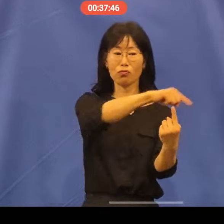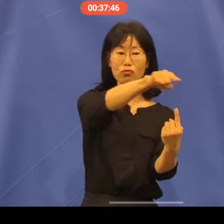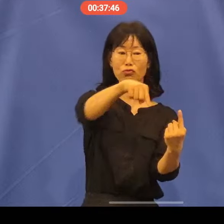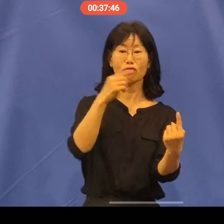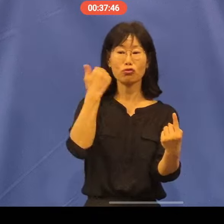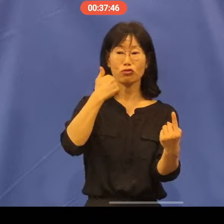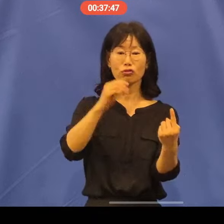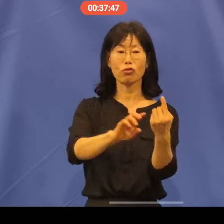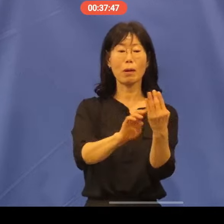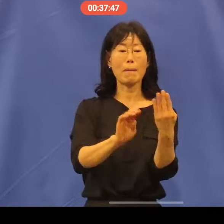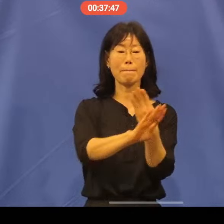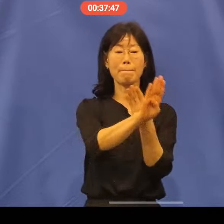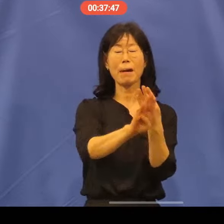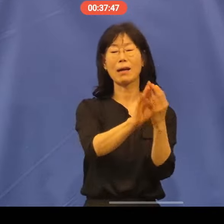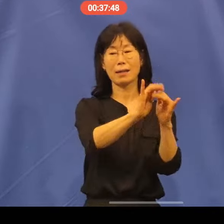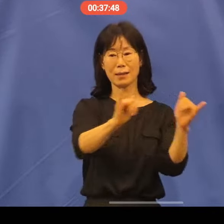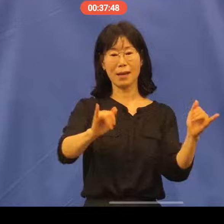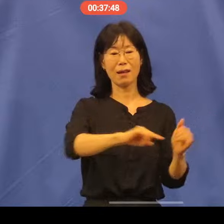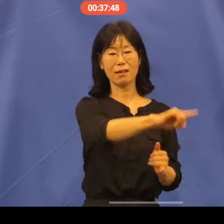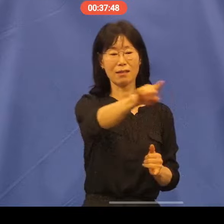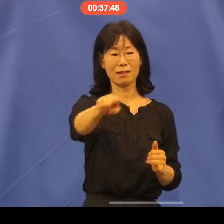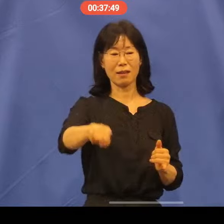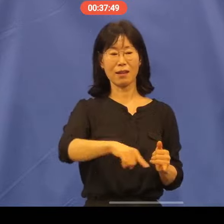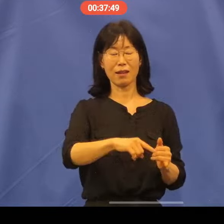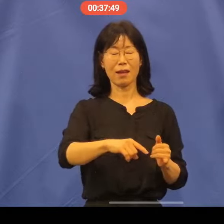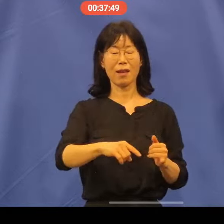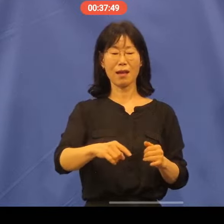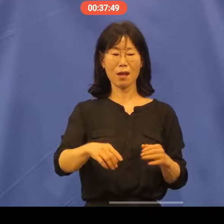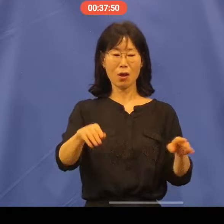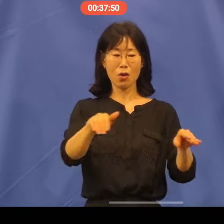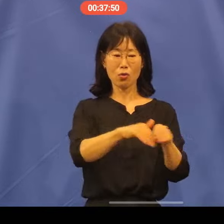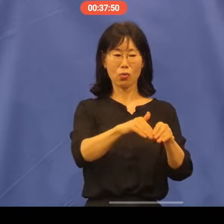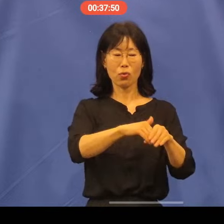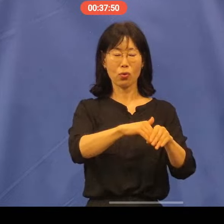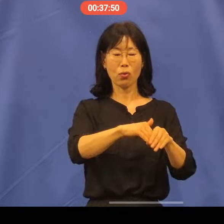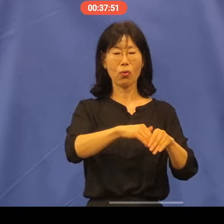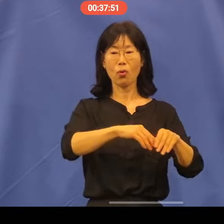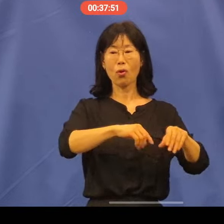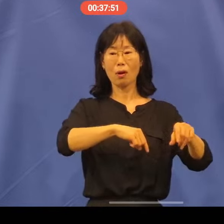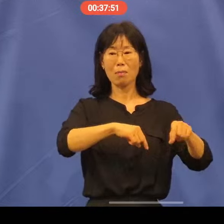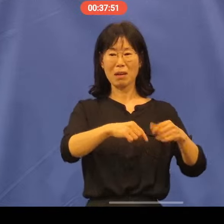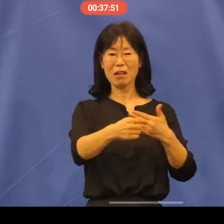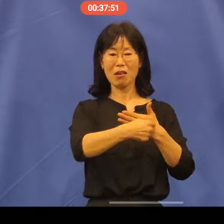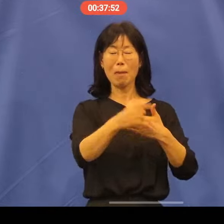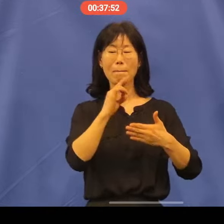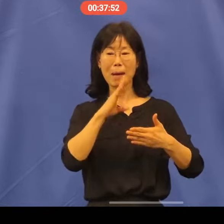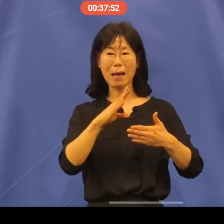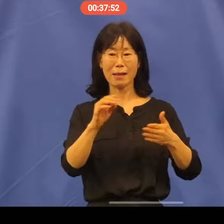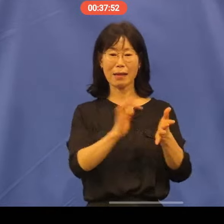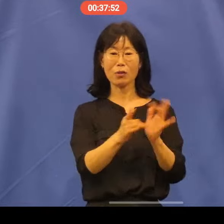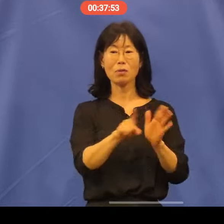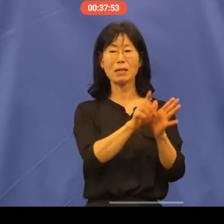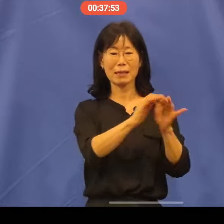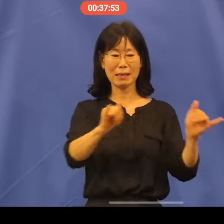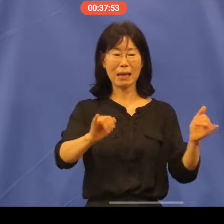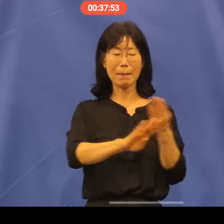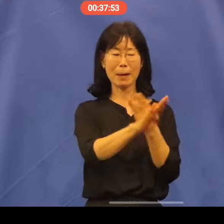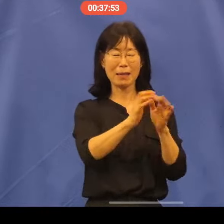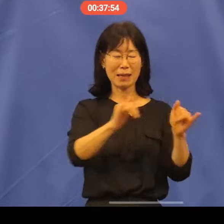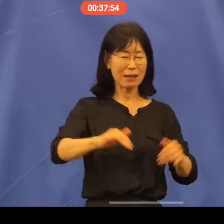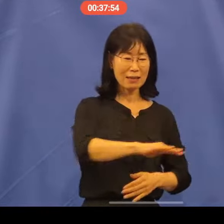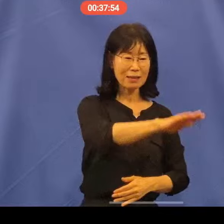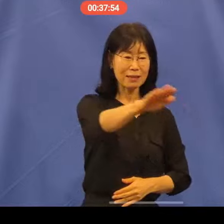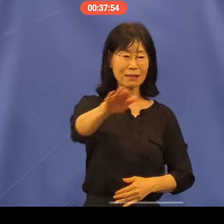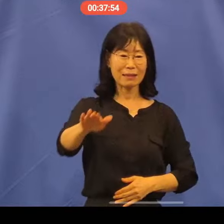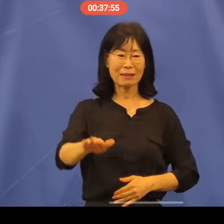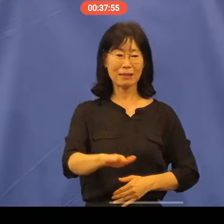당대, 그죠? 세례요한이 그 당대의 모든 종교인들, 지도자들, 바리새인들, 모든 그 시대의 사람들을